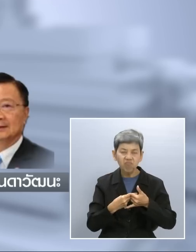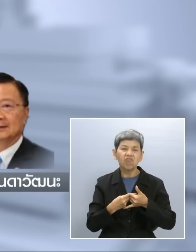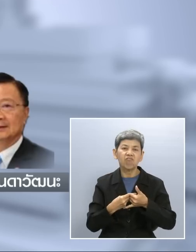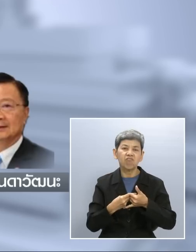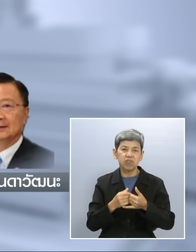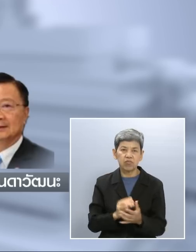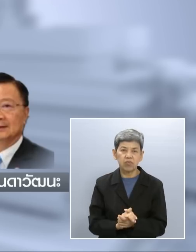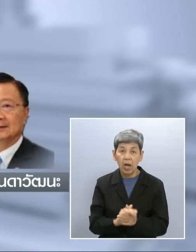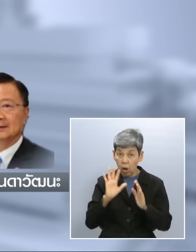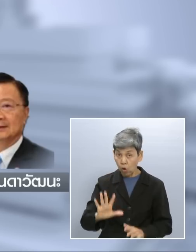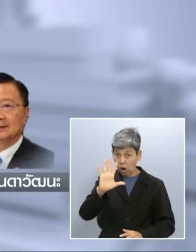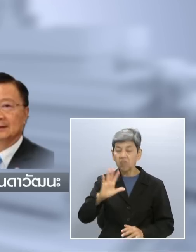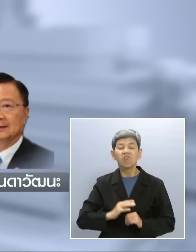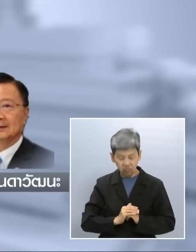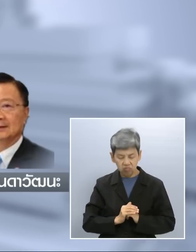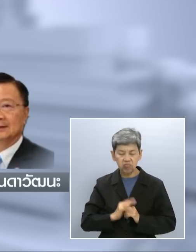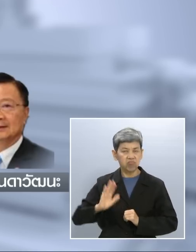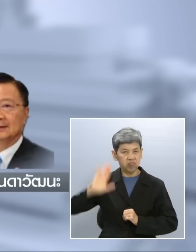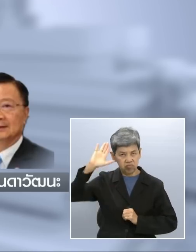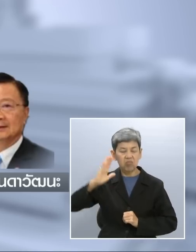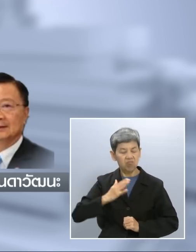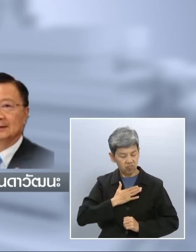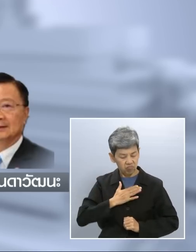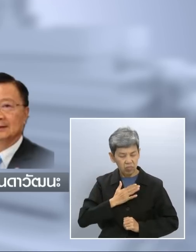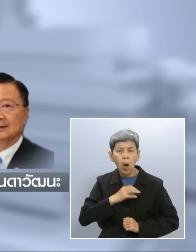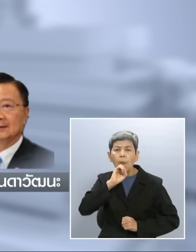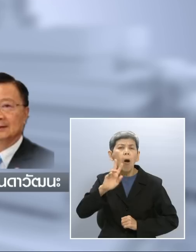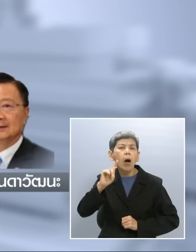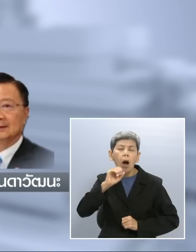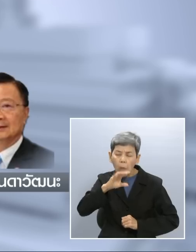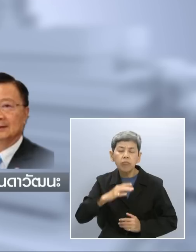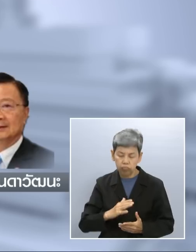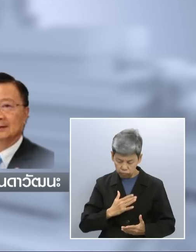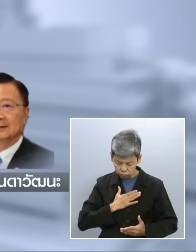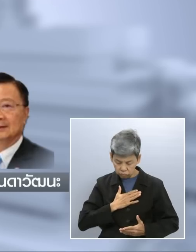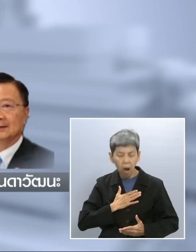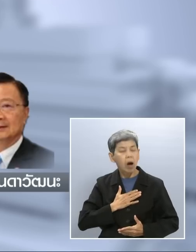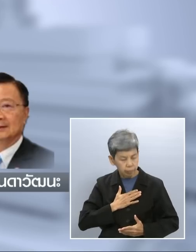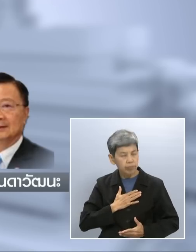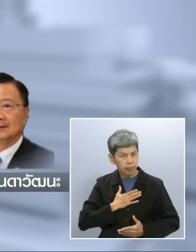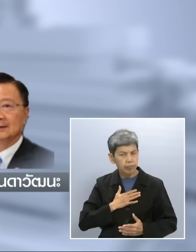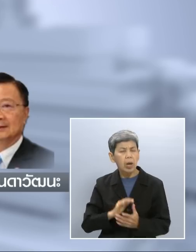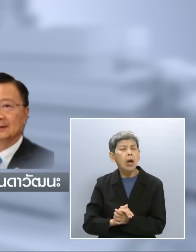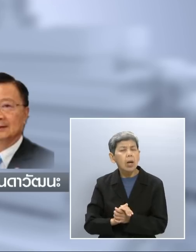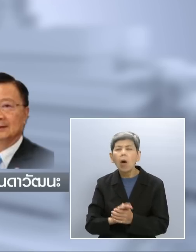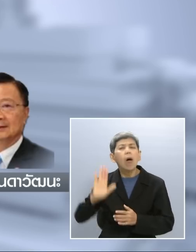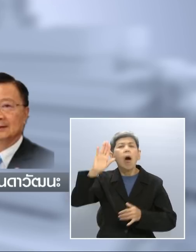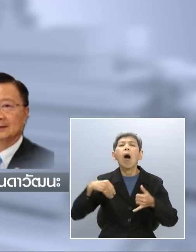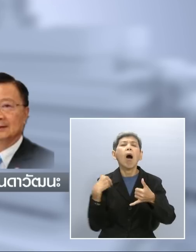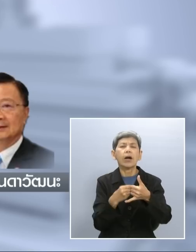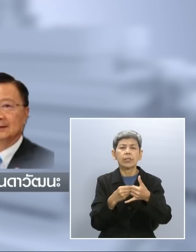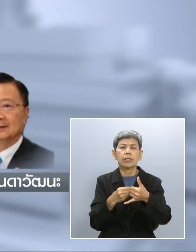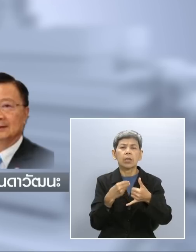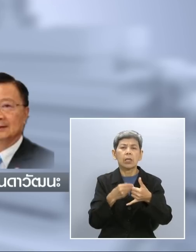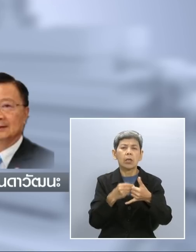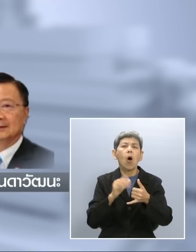ทั้ง 5ท่านนี่ยืนยันกับทางสื่อมานะเชื่อว่ายังไงซะก็คงต้องโหวตให้กับ